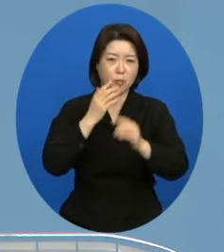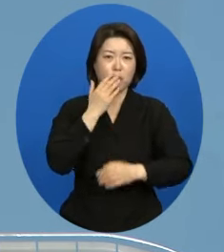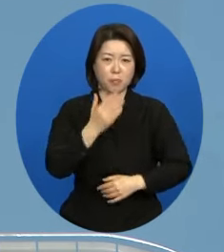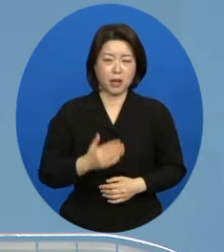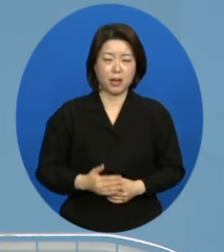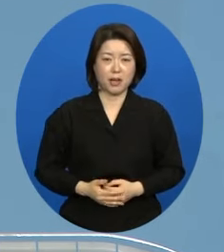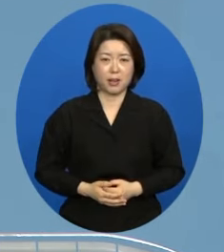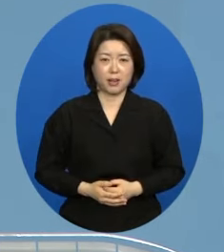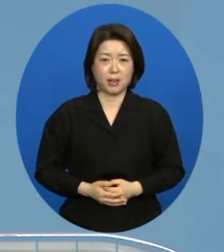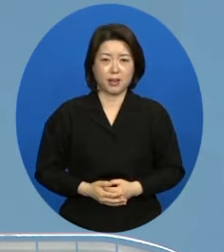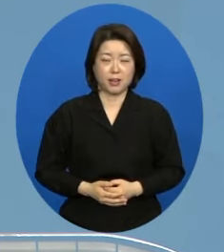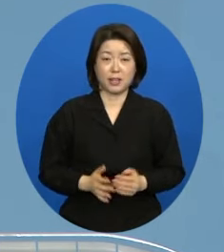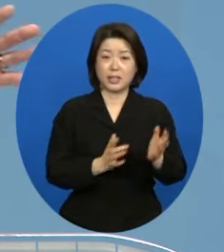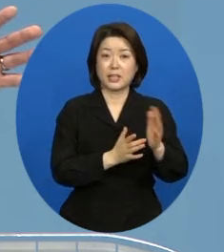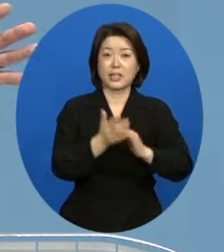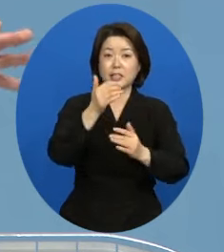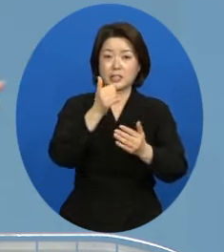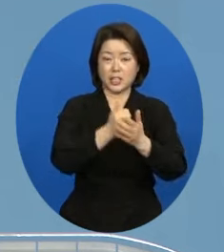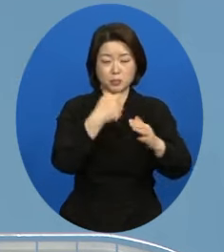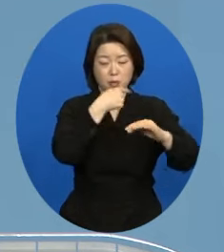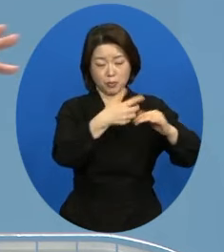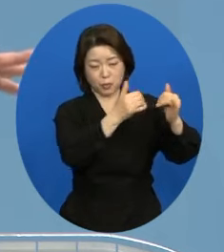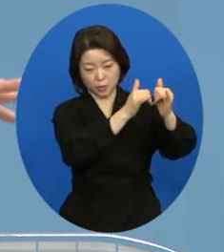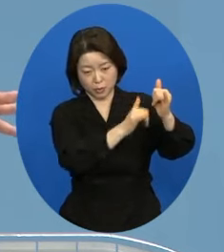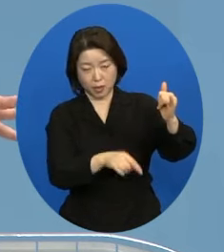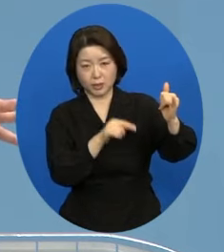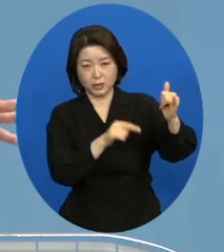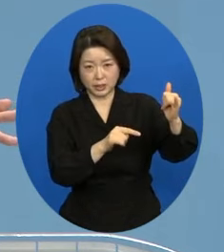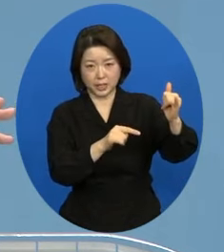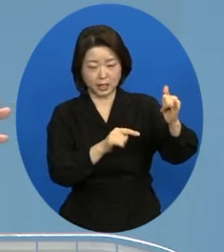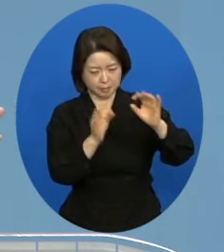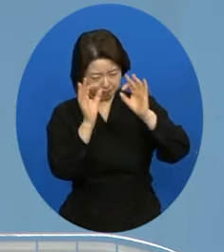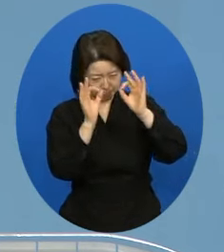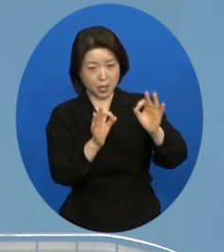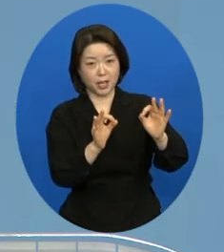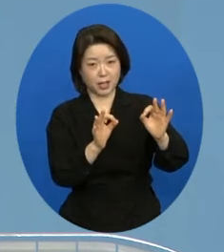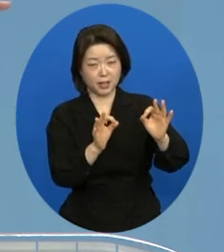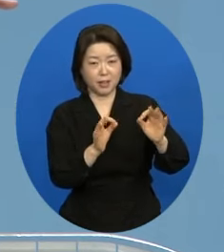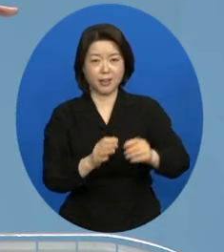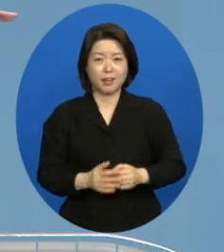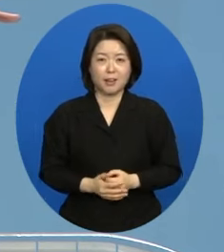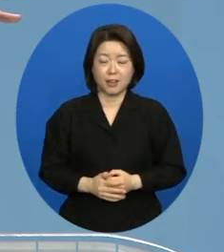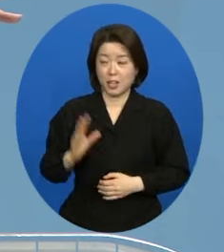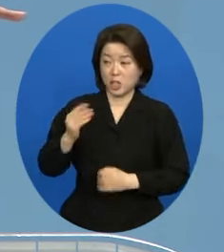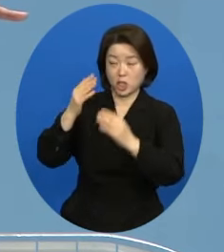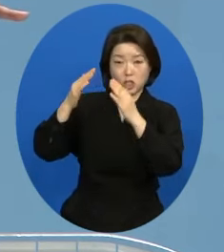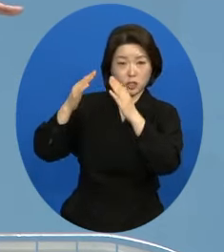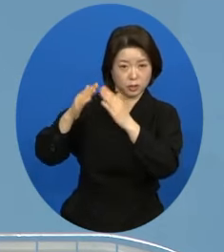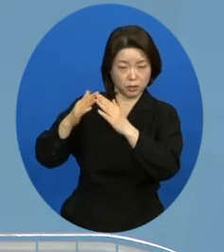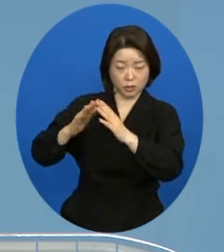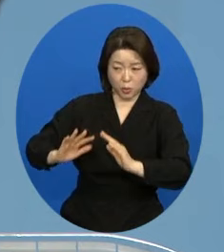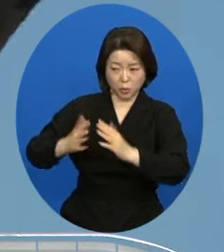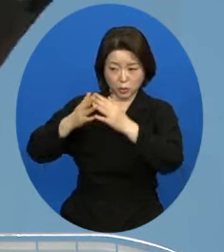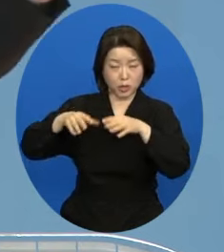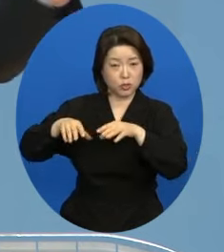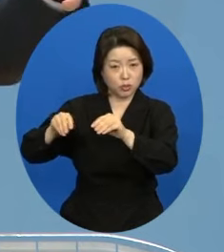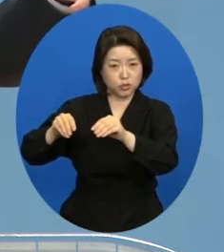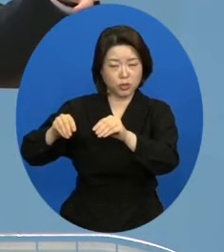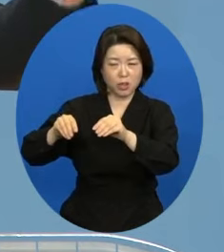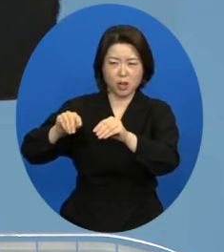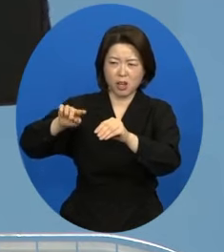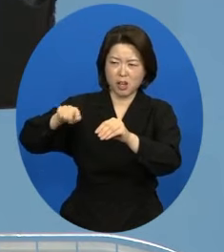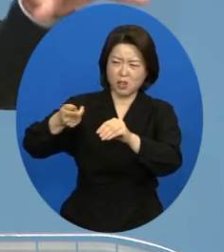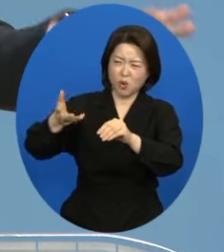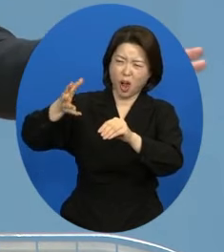그리스도의 계보의 역사를 묵상하고 함께 우리 교회 역사를 함께 보게 되었습니다 성전 건축이 중단되었고 수백억의